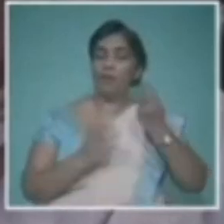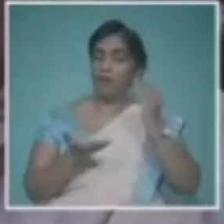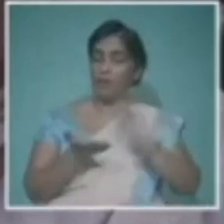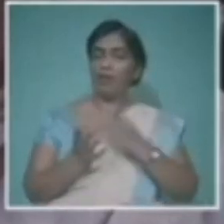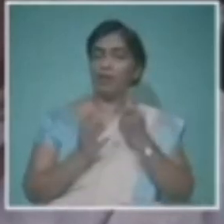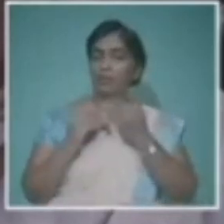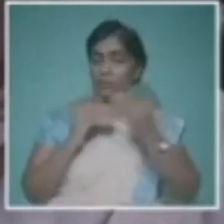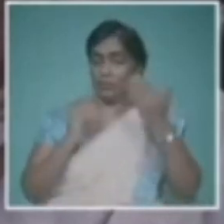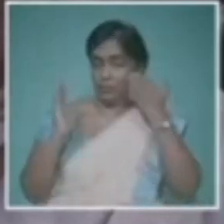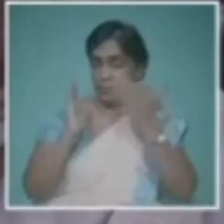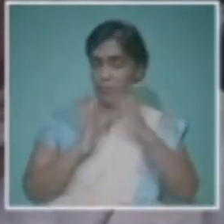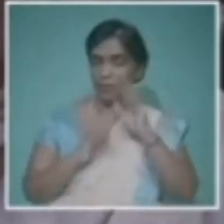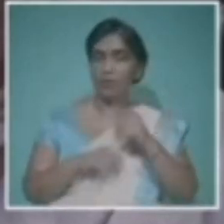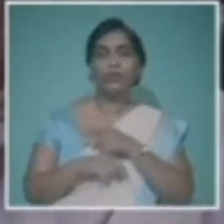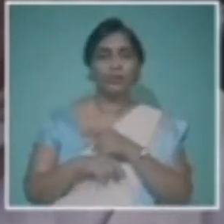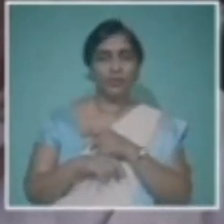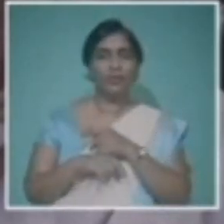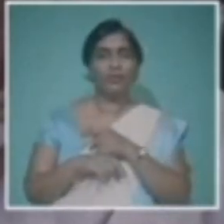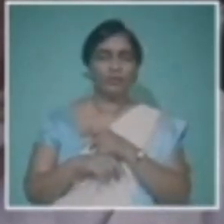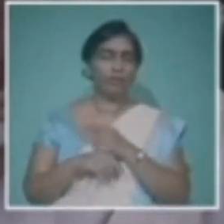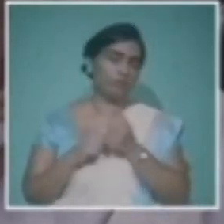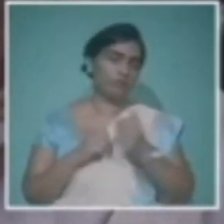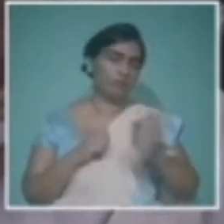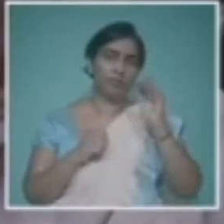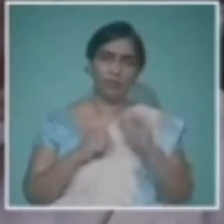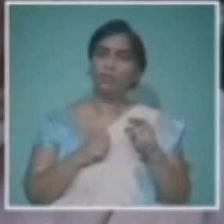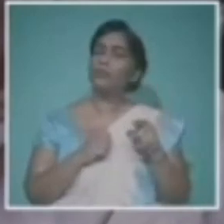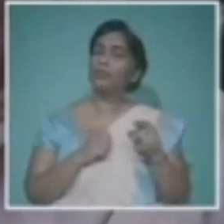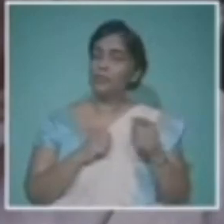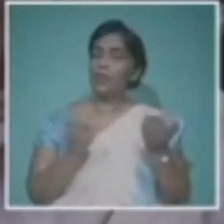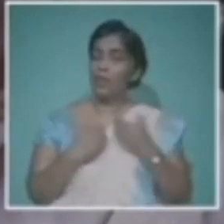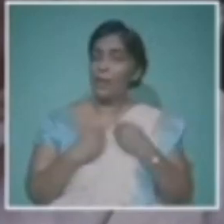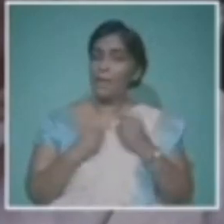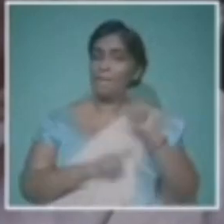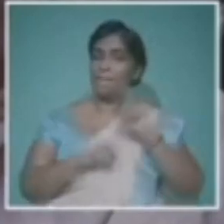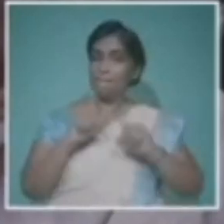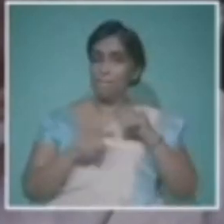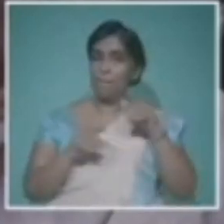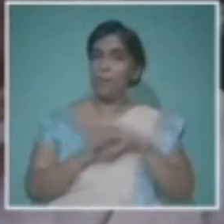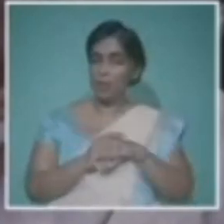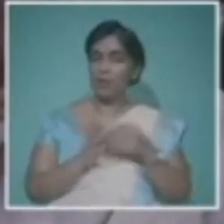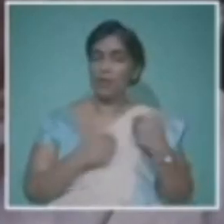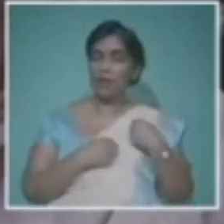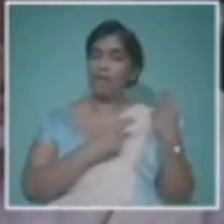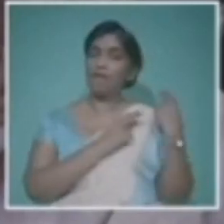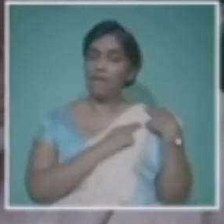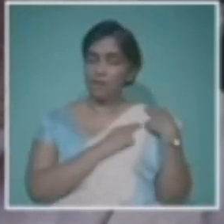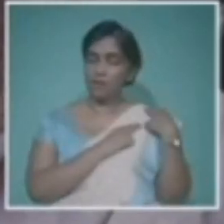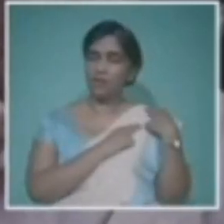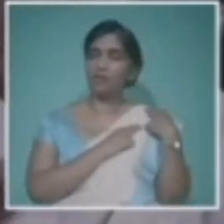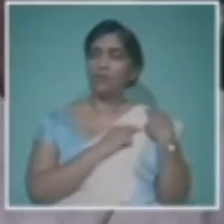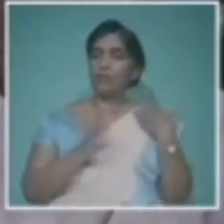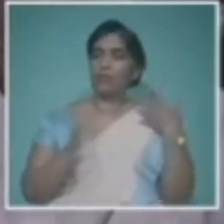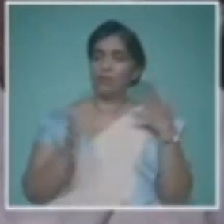ඉදිරිපත් කරන්නට සිද්ධ වුණේ. අපේ පාර්ලිමේන්තුවේ අපේ වගකීම